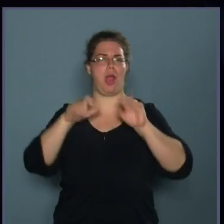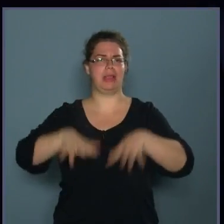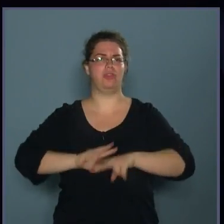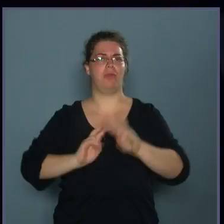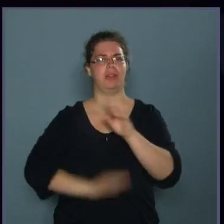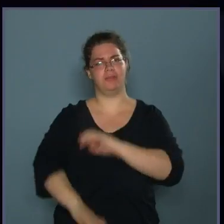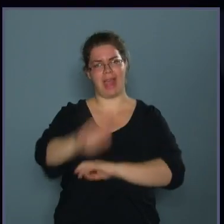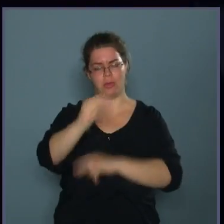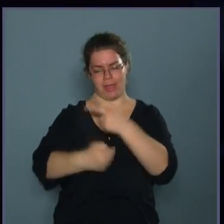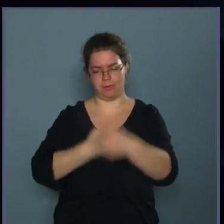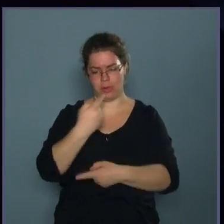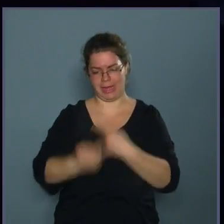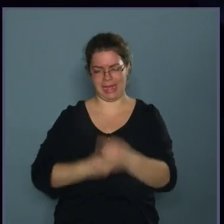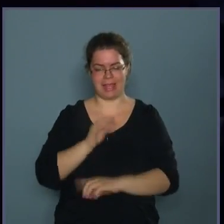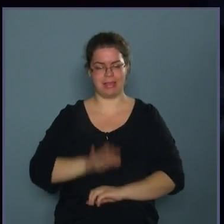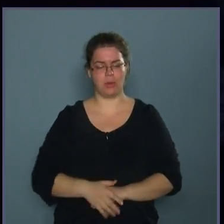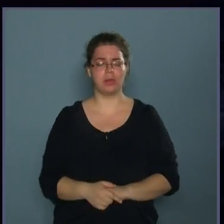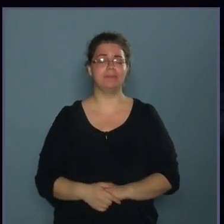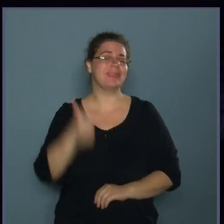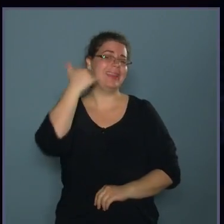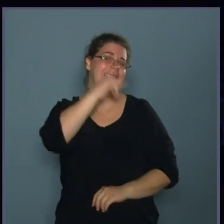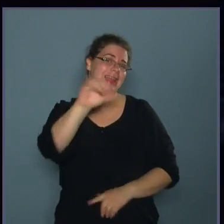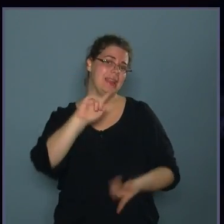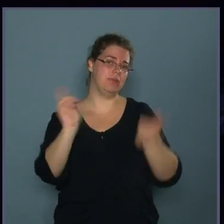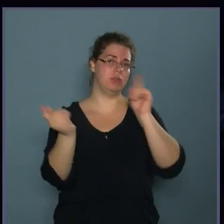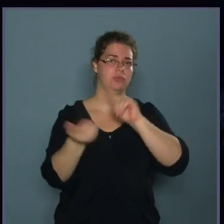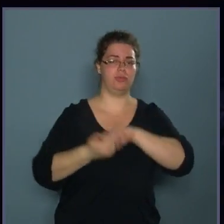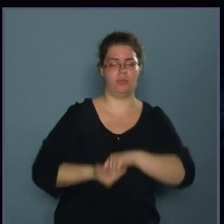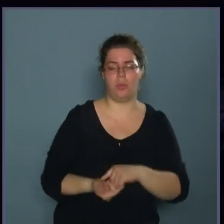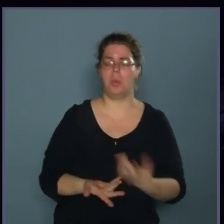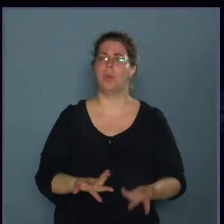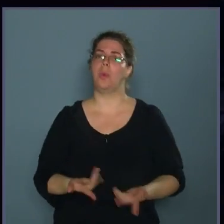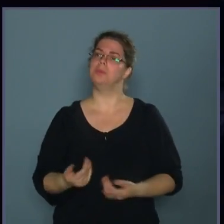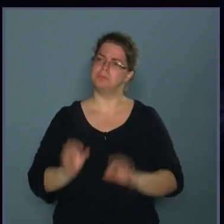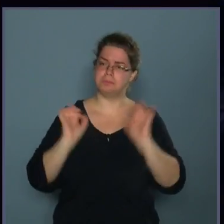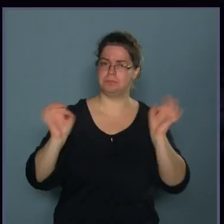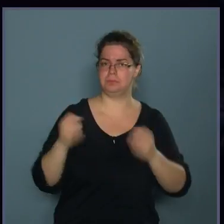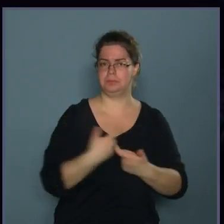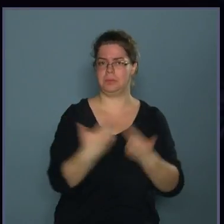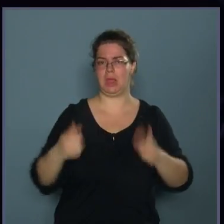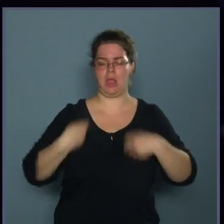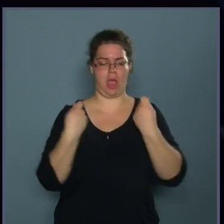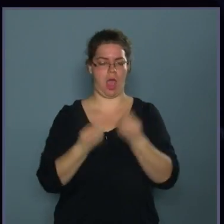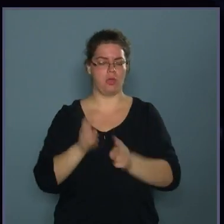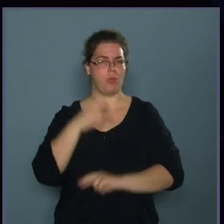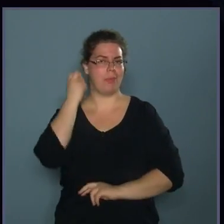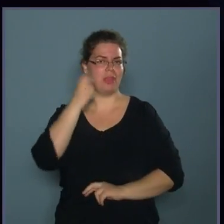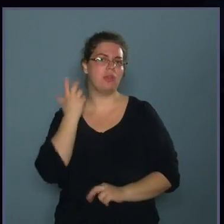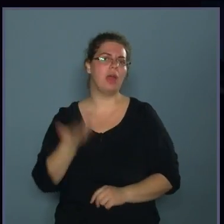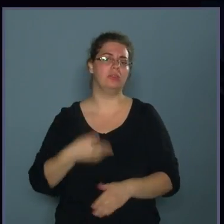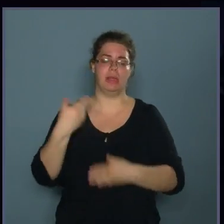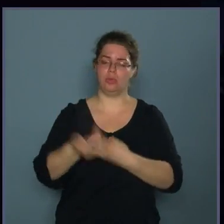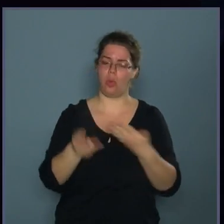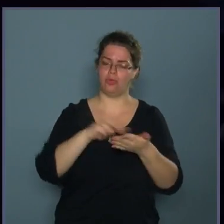felnövekvő generációkra. A 100 éves évforduló kiváló alkalmat ad arra, hogy Pest-Erzsébet